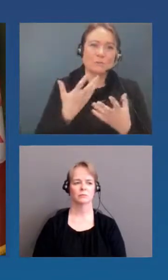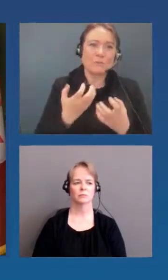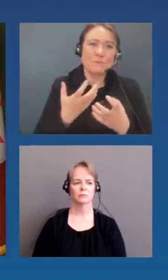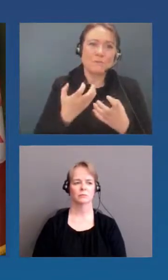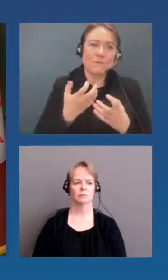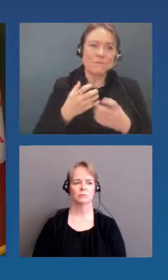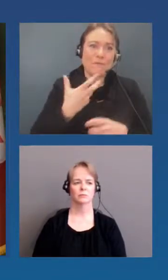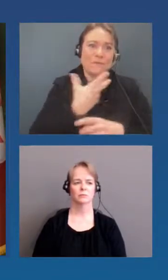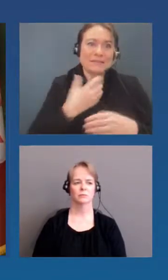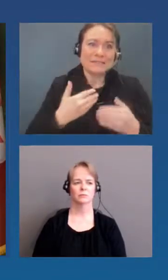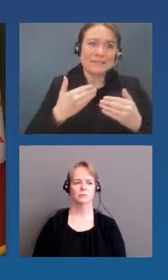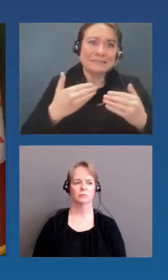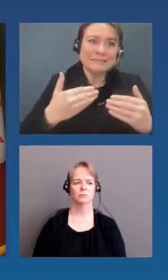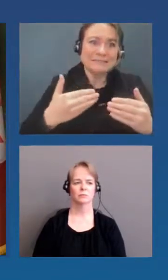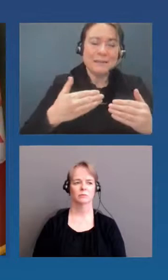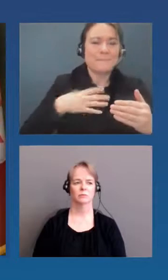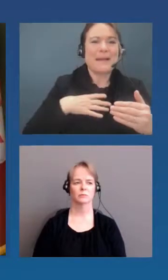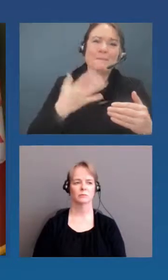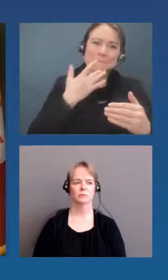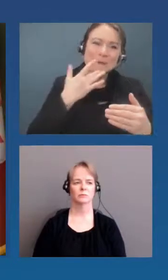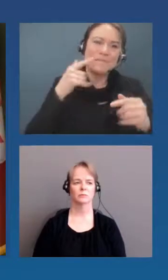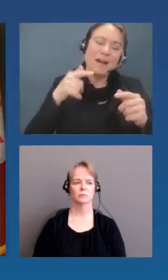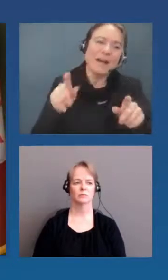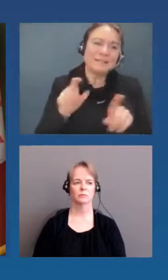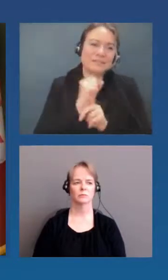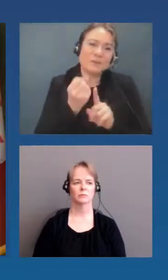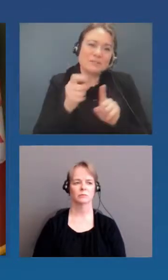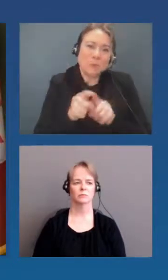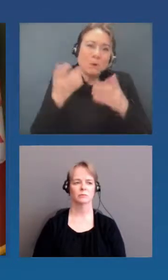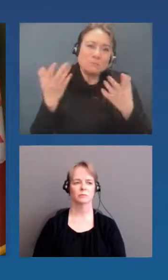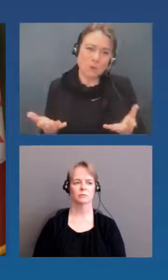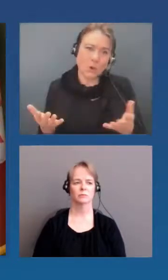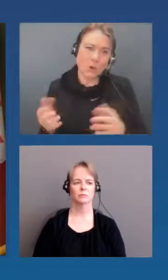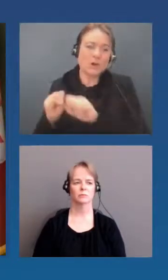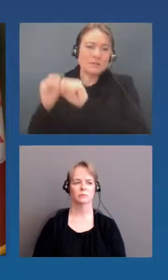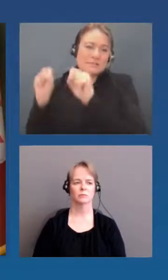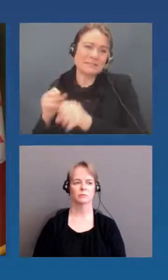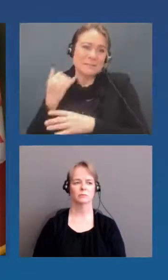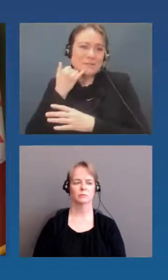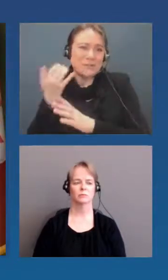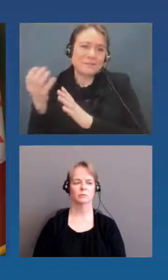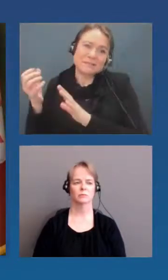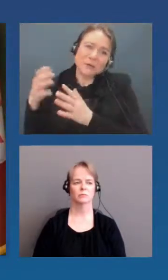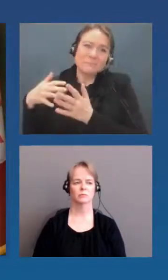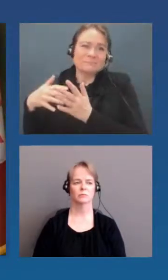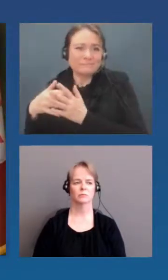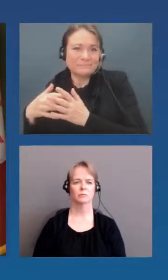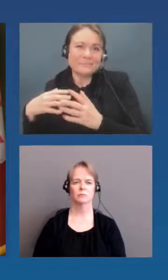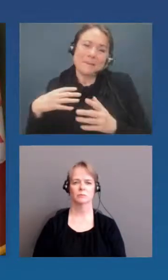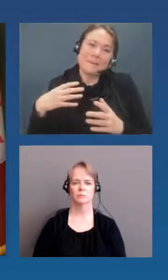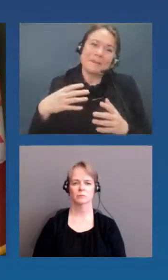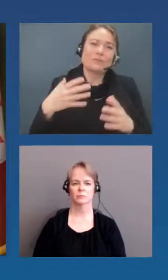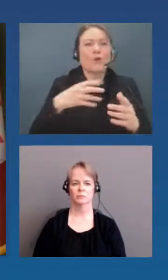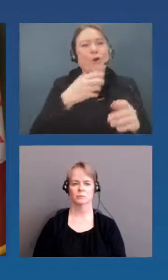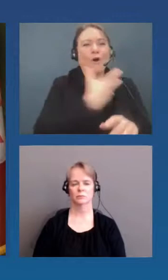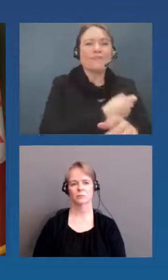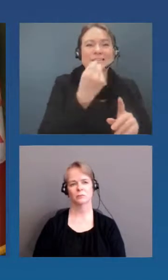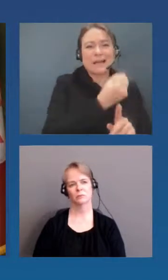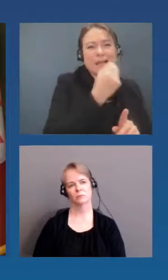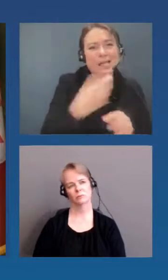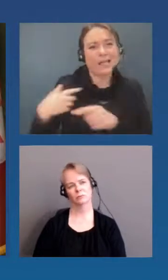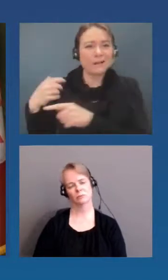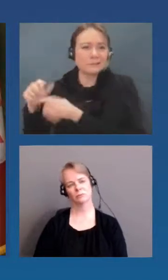peu, mais on aime mieux être dans cette position-là que de ne pas avoir à faire du vaccin. OK. Donc, si je résume, dans le fond,